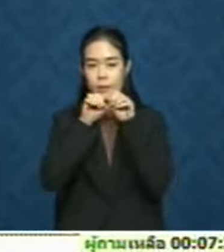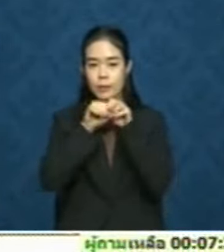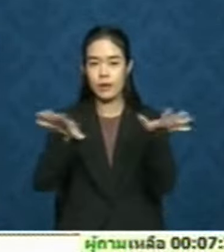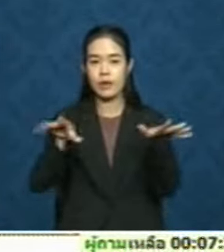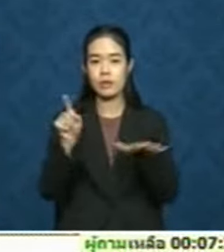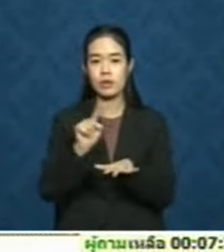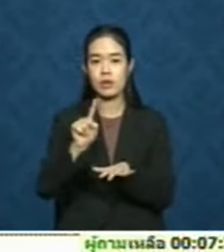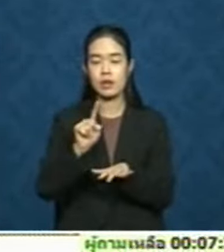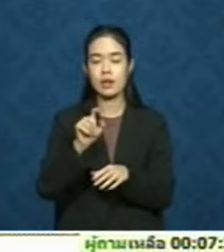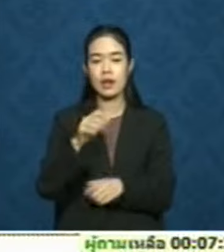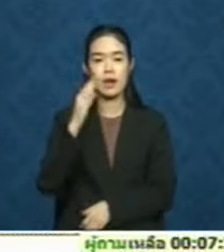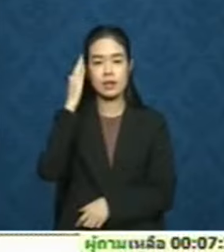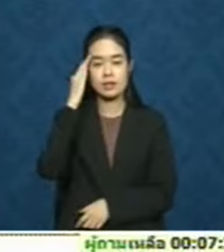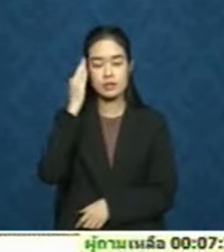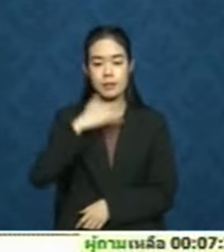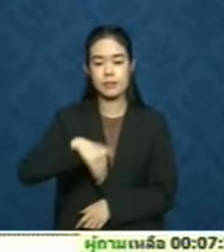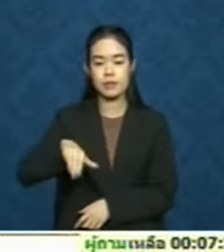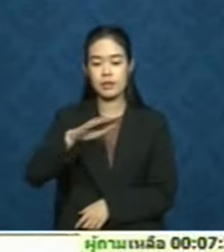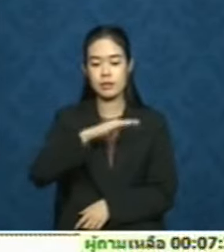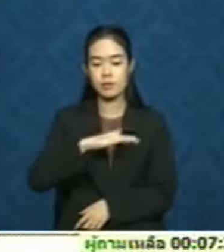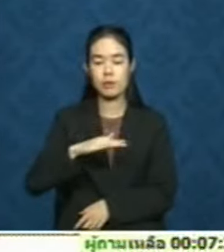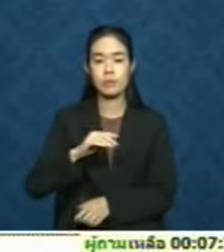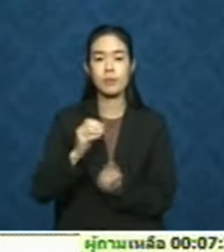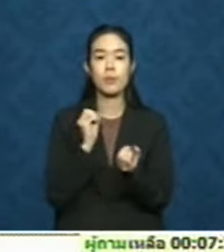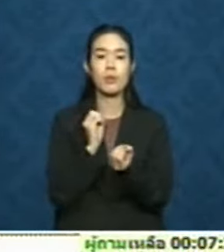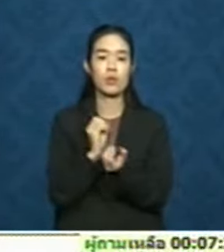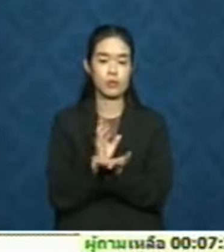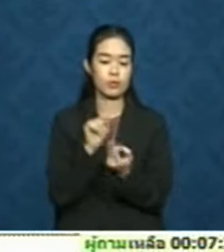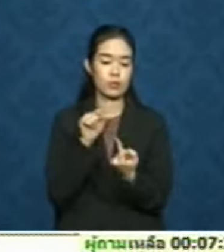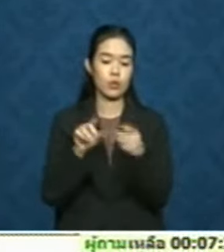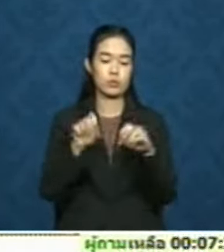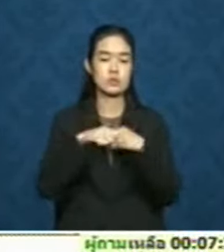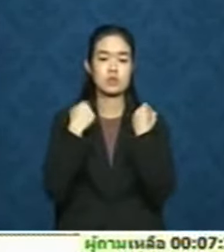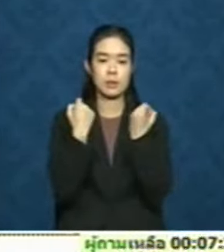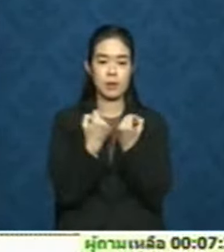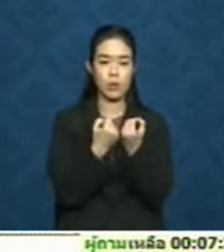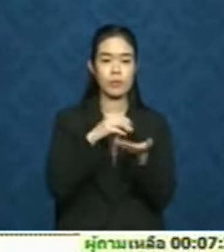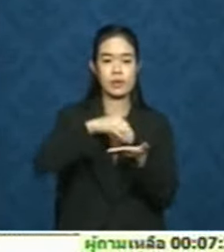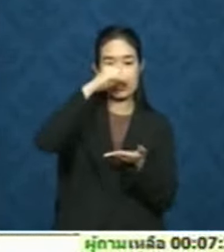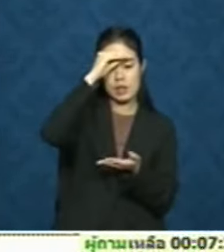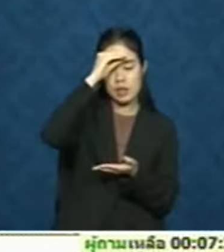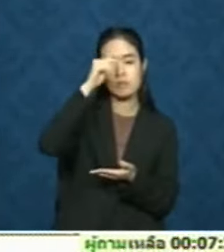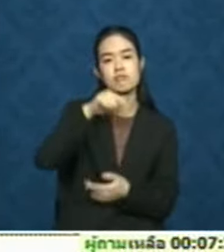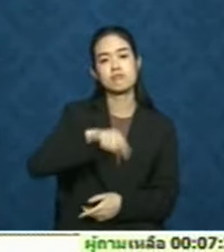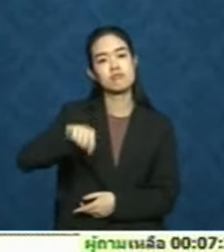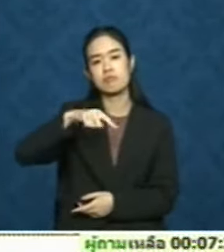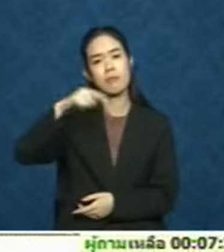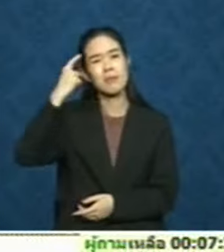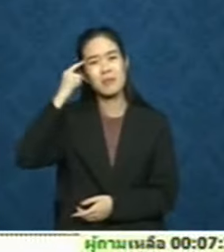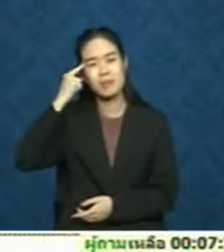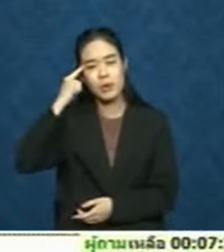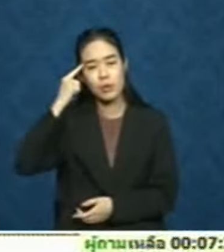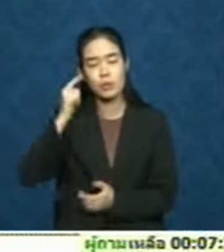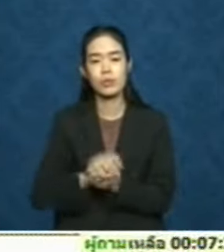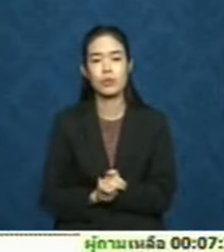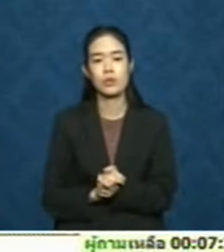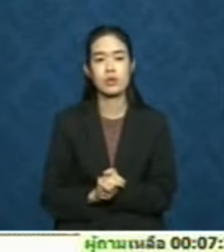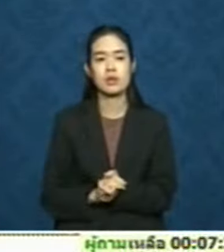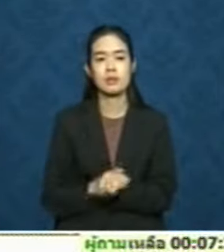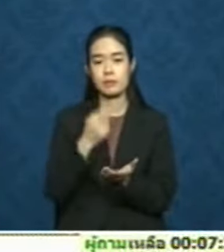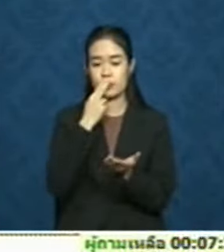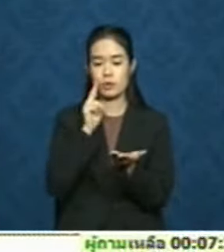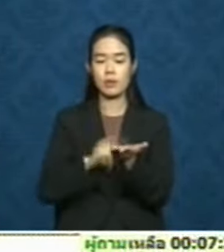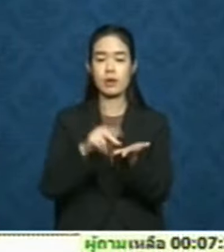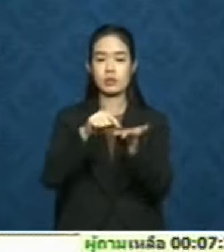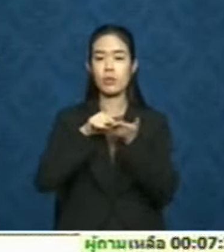แต่ว่าสิ่งที่เกิดขึ้นก็คือว่าปรากฏว่าสมาคมนักศึกษาก็ไม่ทราบก็ยื่นหนังสือมา6ข้อเรียกร้องหนึ่งใน